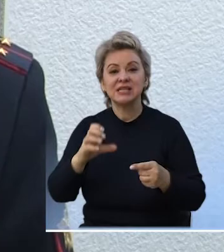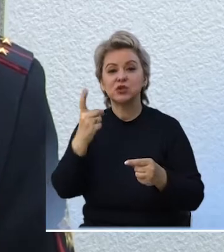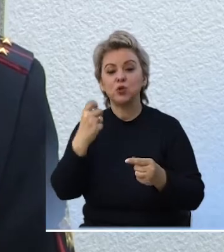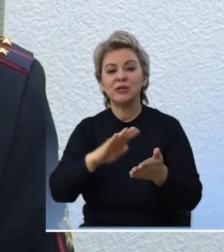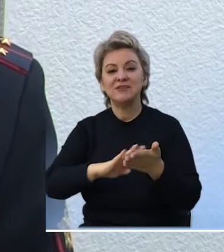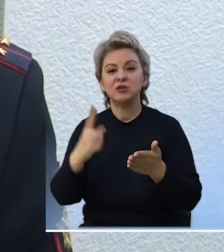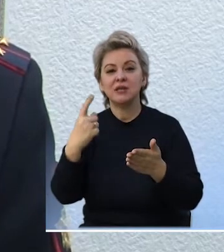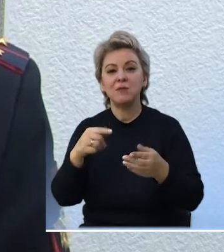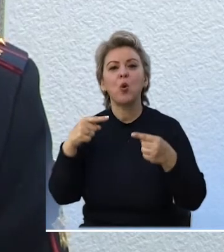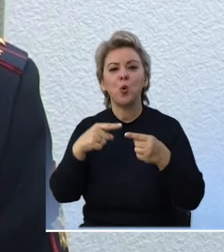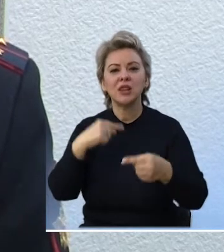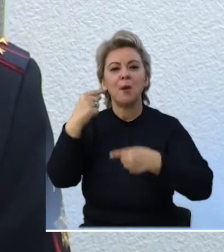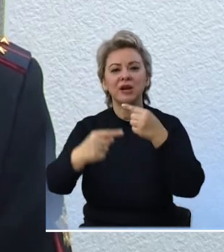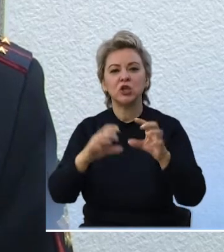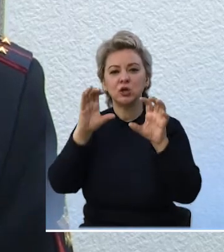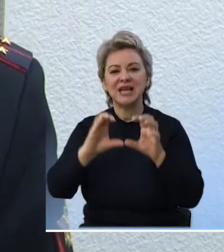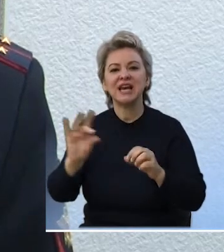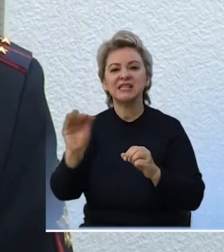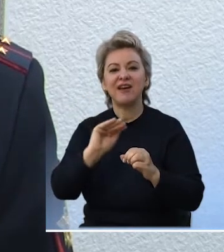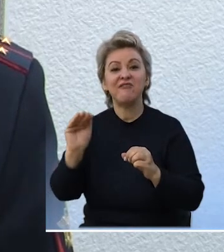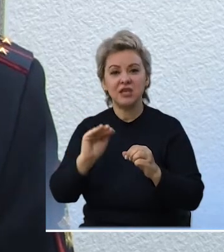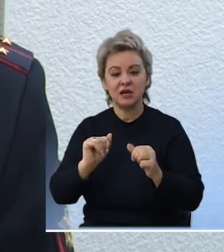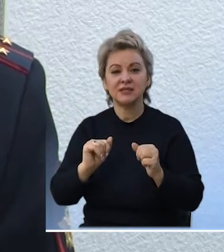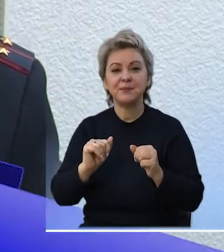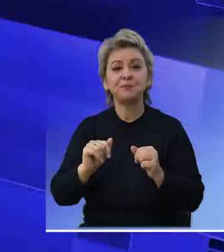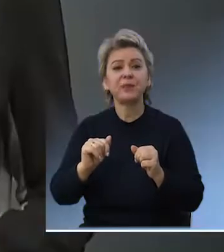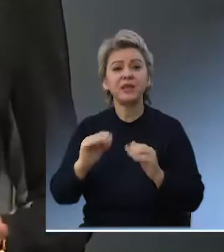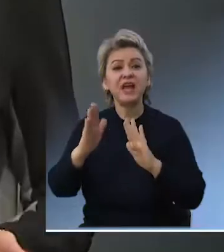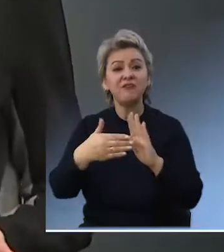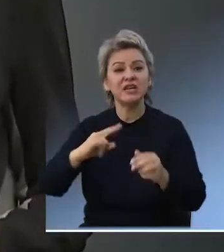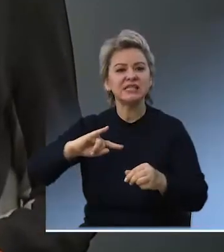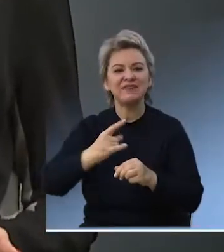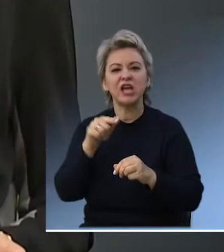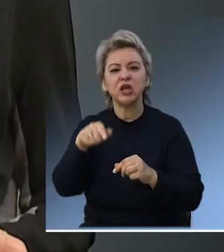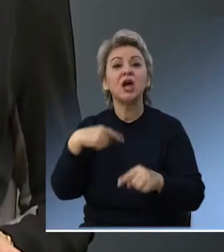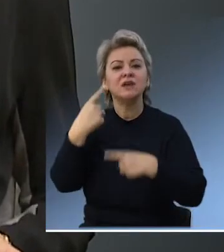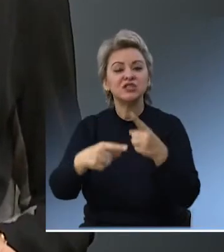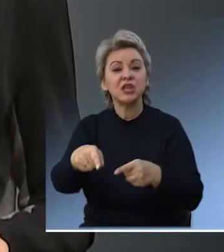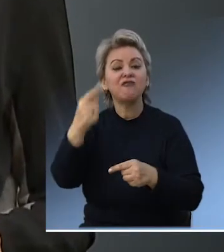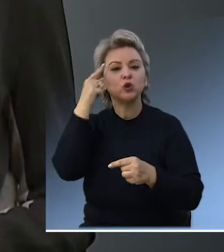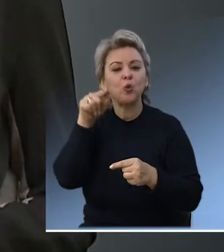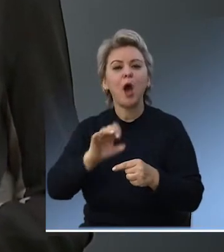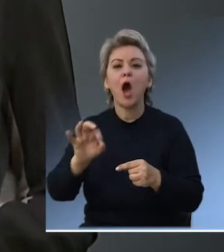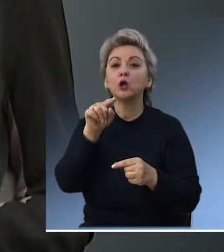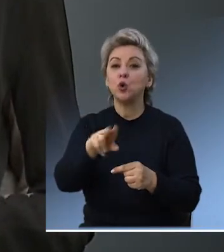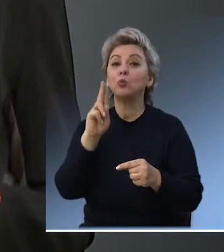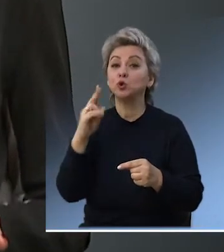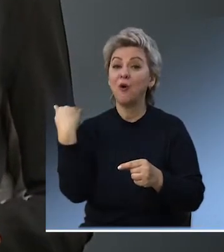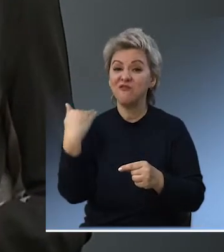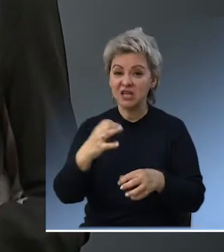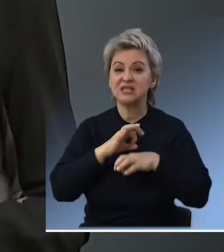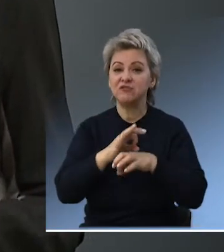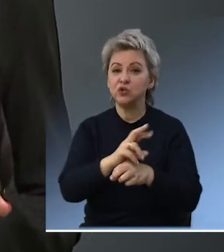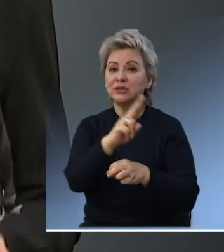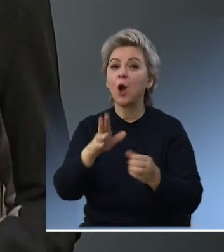порядке статьи 91 Уголовно-процессуального кодекса Российской Федерации. Вызывая такси, всегда ли вы задумываетесь о том, кто